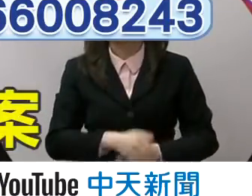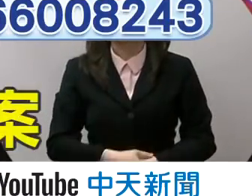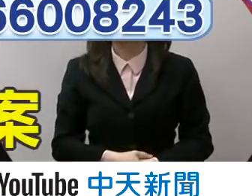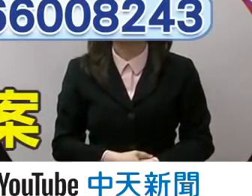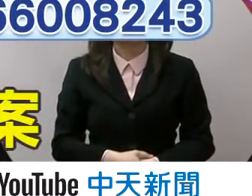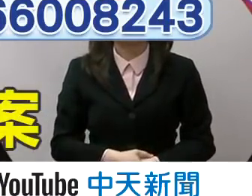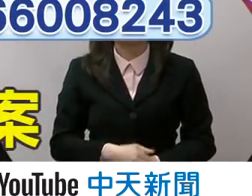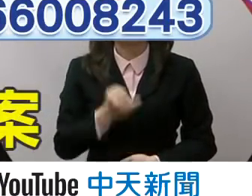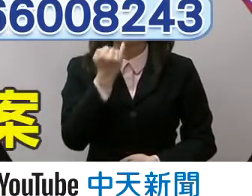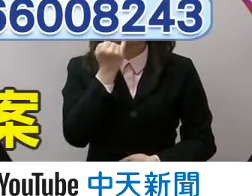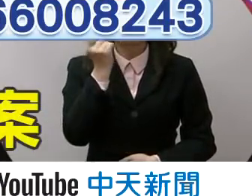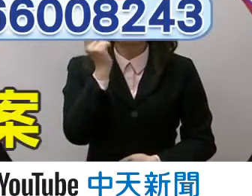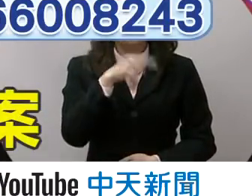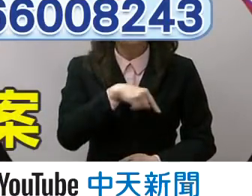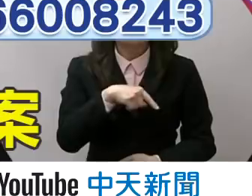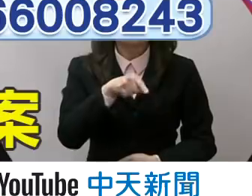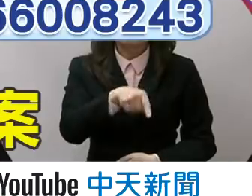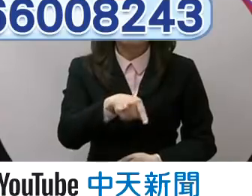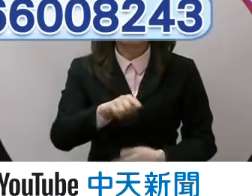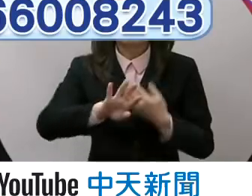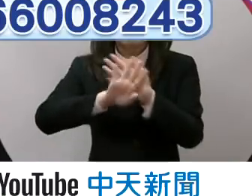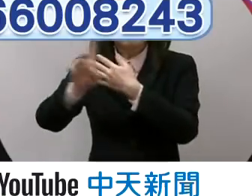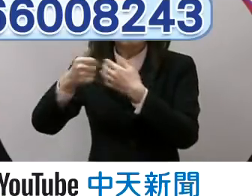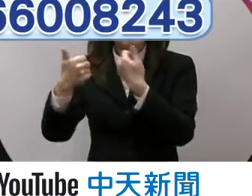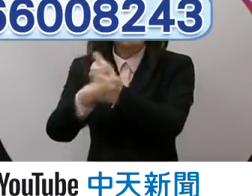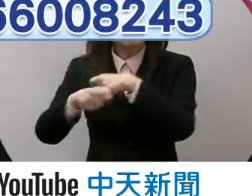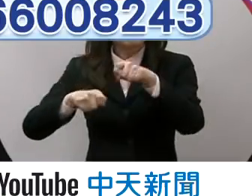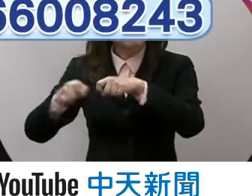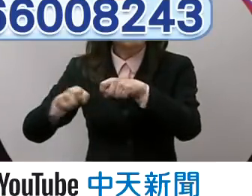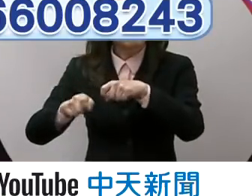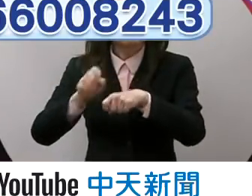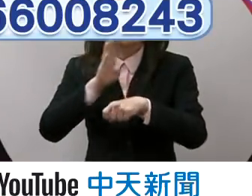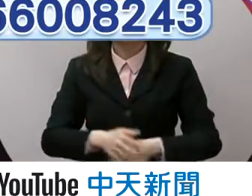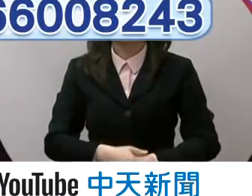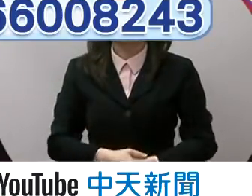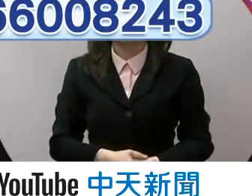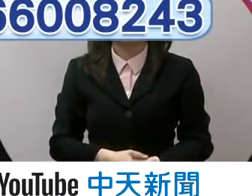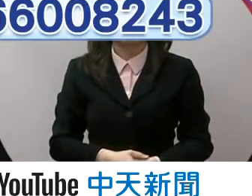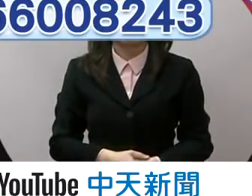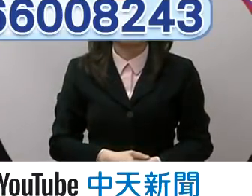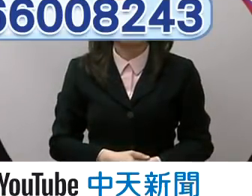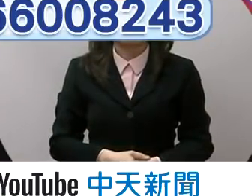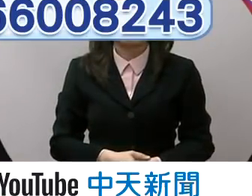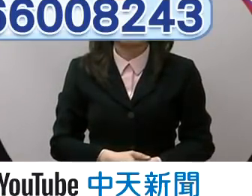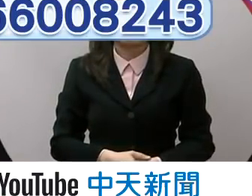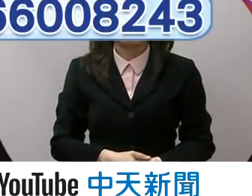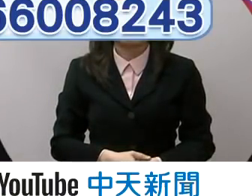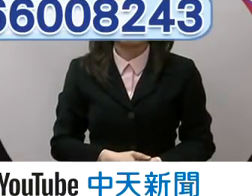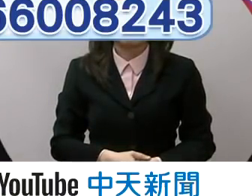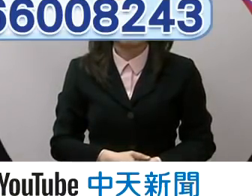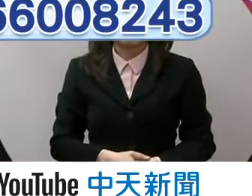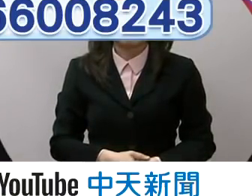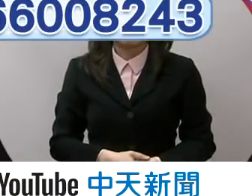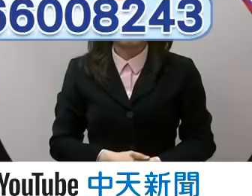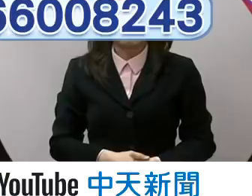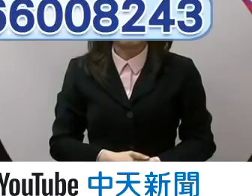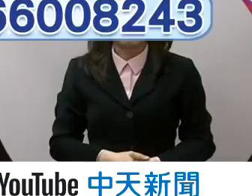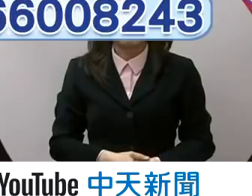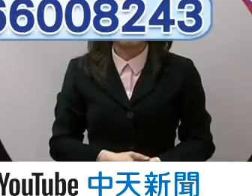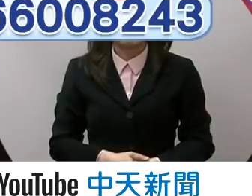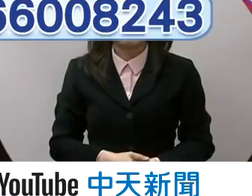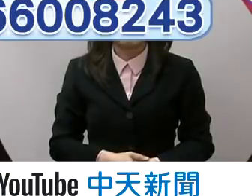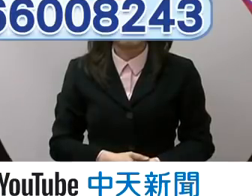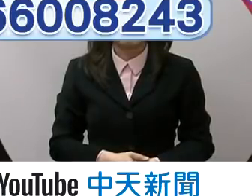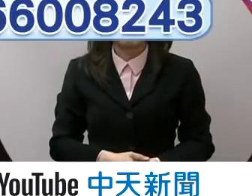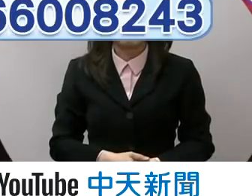有没有可能它的另外一个备案是重启核四呢？ 核四不但这